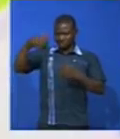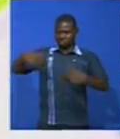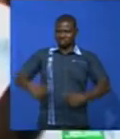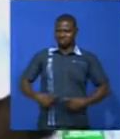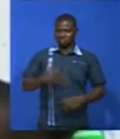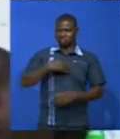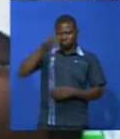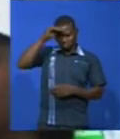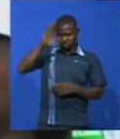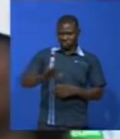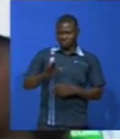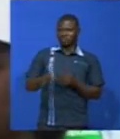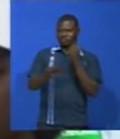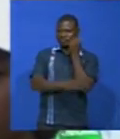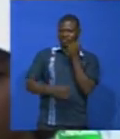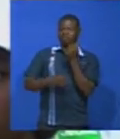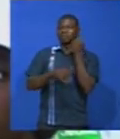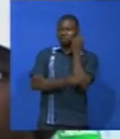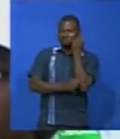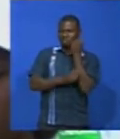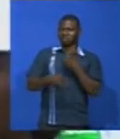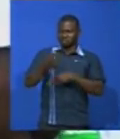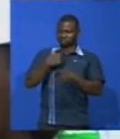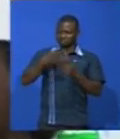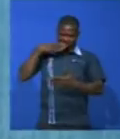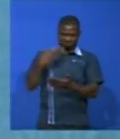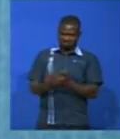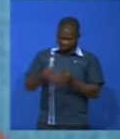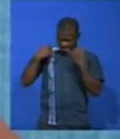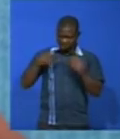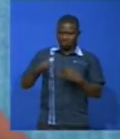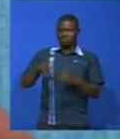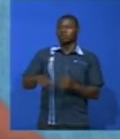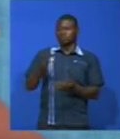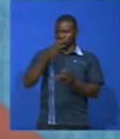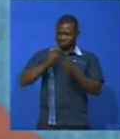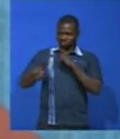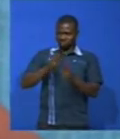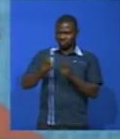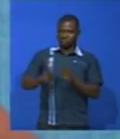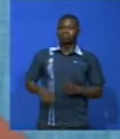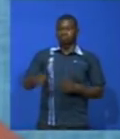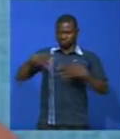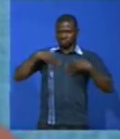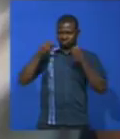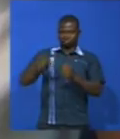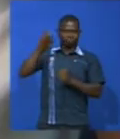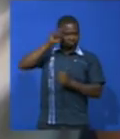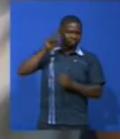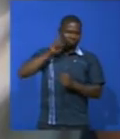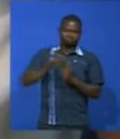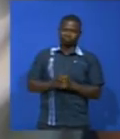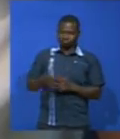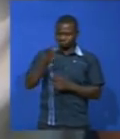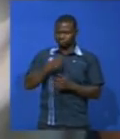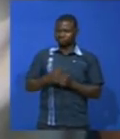de Tinkodogo, bien informés sur les questions de santé sexuelle et de la reproduction. C'est l'objectif à terme de cette nouvelle plateforme